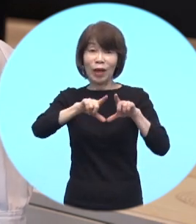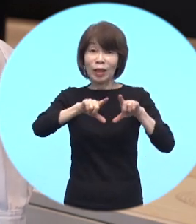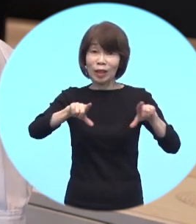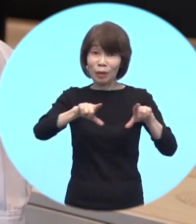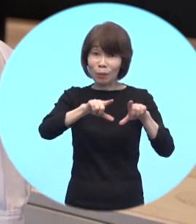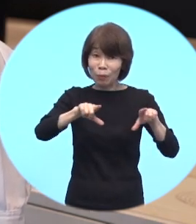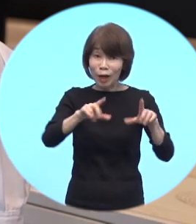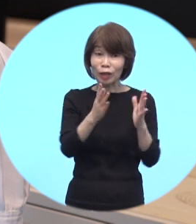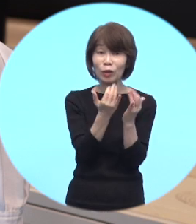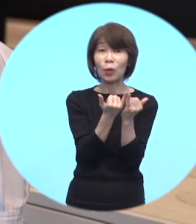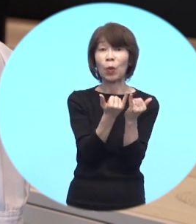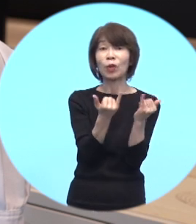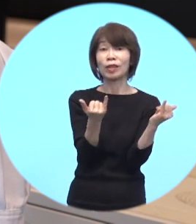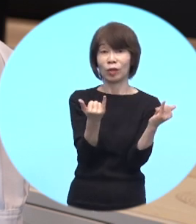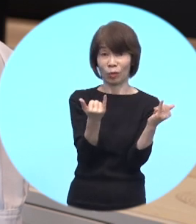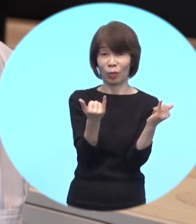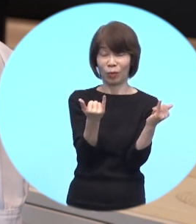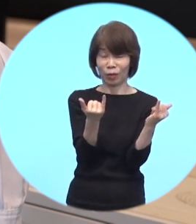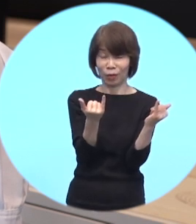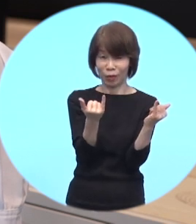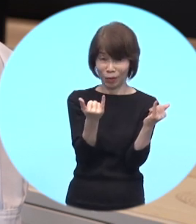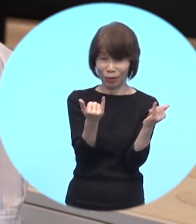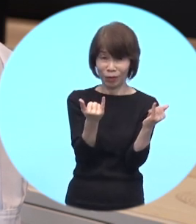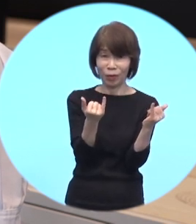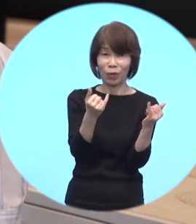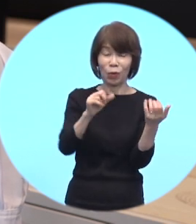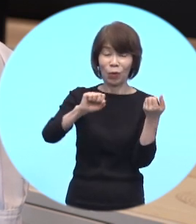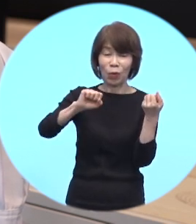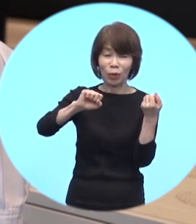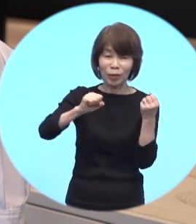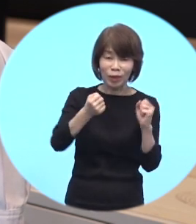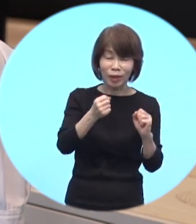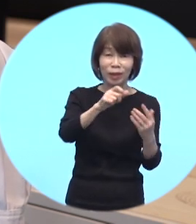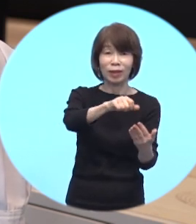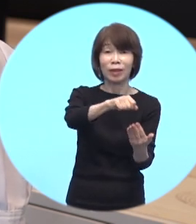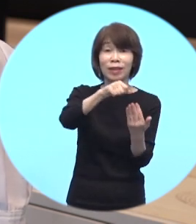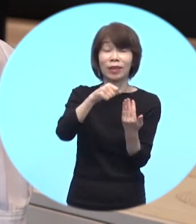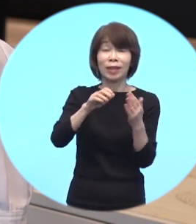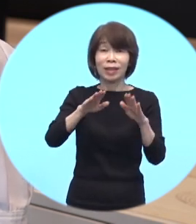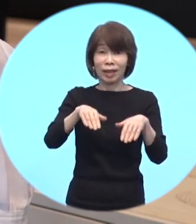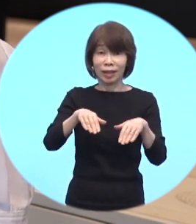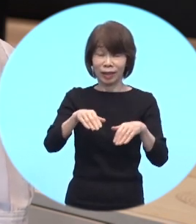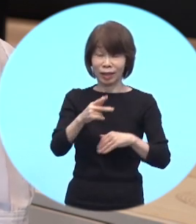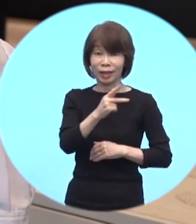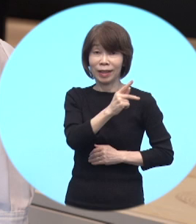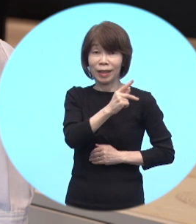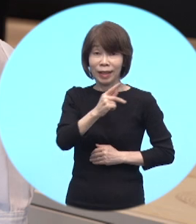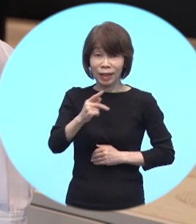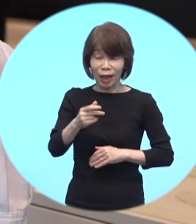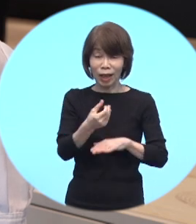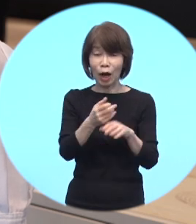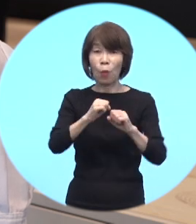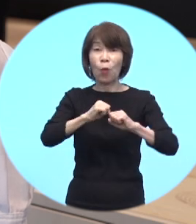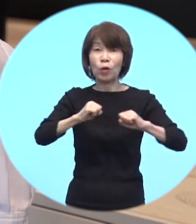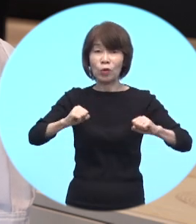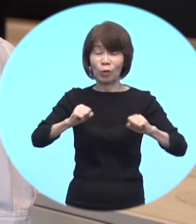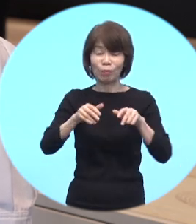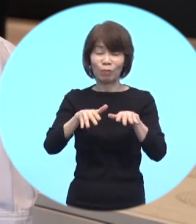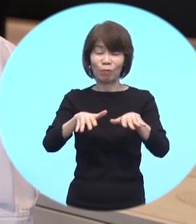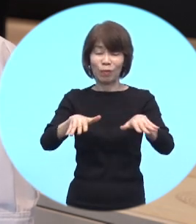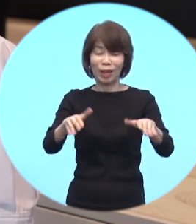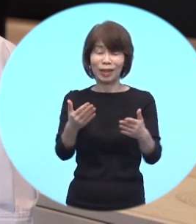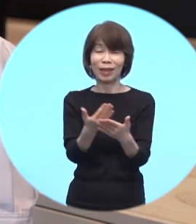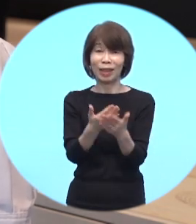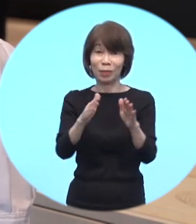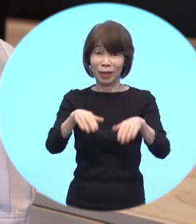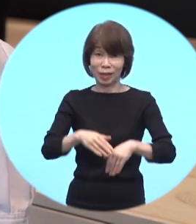や庶民出身の町役者を起用したことで加賀宝鐘の地盤が整いました。